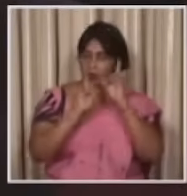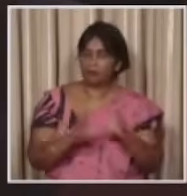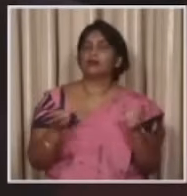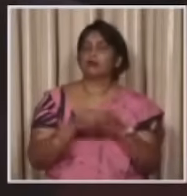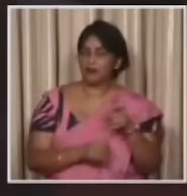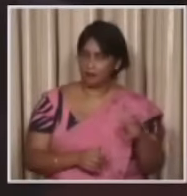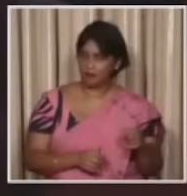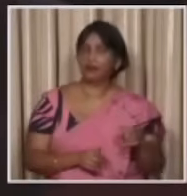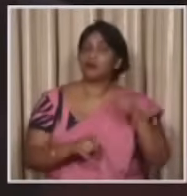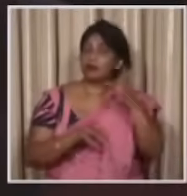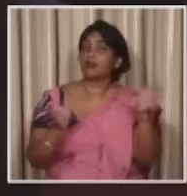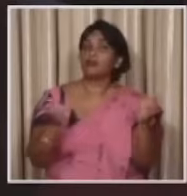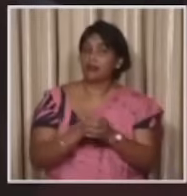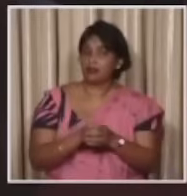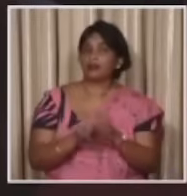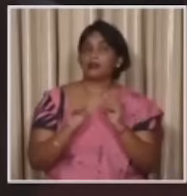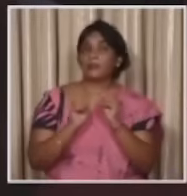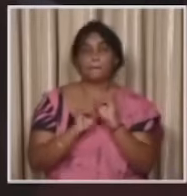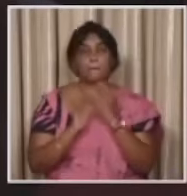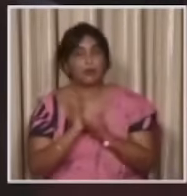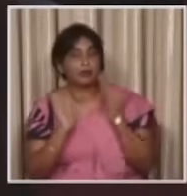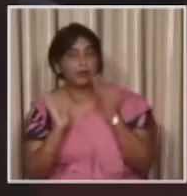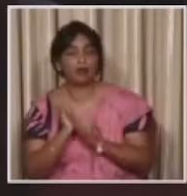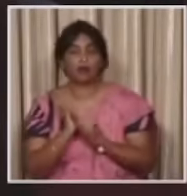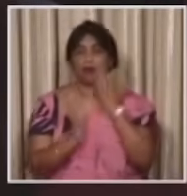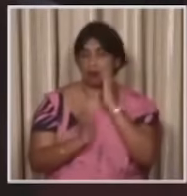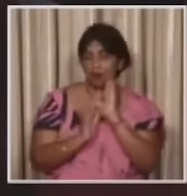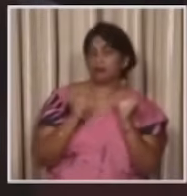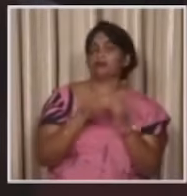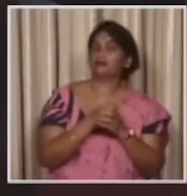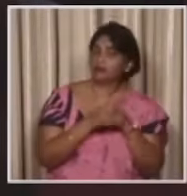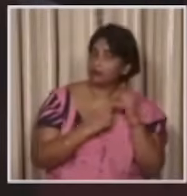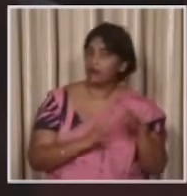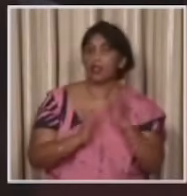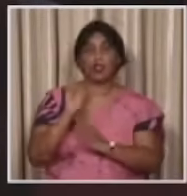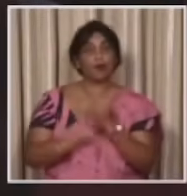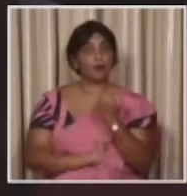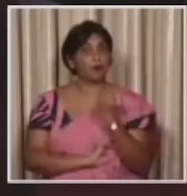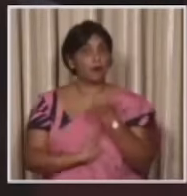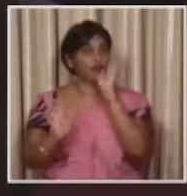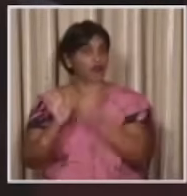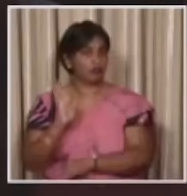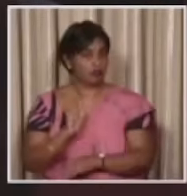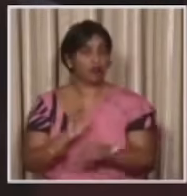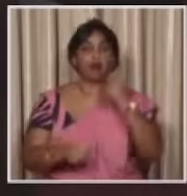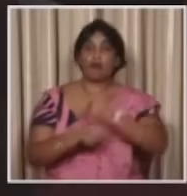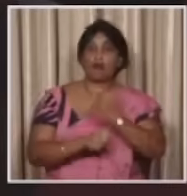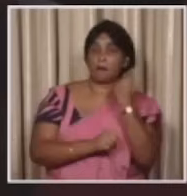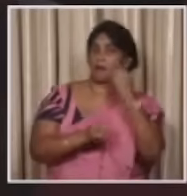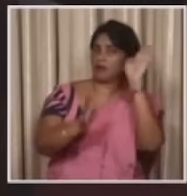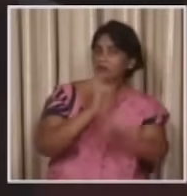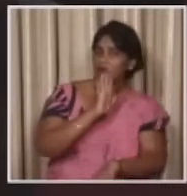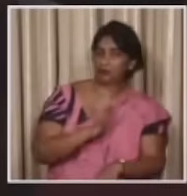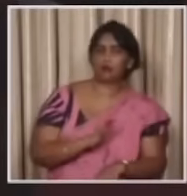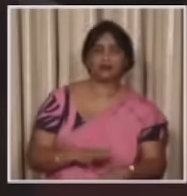කණ්ඩායමක් ඉන්නවා. ඒ කණ්ඩායම යන්නේ පනත් බලනවා, මේක ස්වාධීන වෙන්න ඕන, මේ ඇමතිගේ බලය ගලවන්න ඕන, ආණ්ඩුවේ බලය ගලවන්න